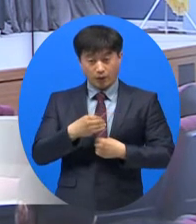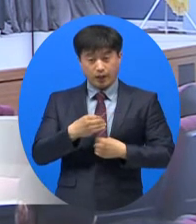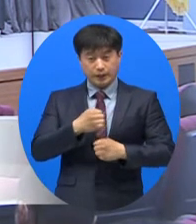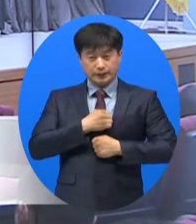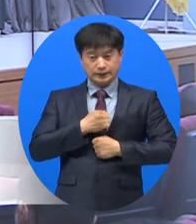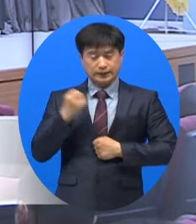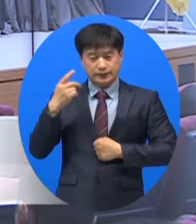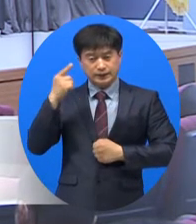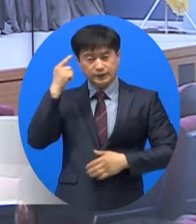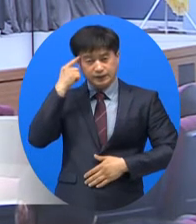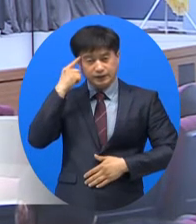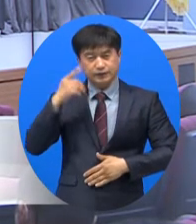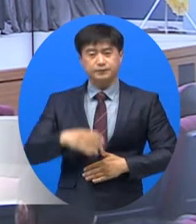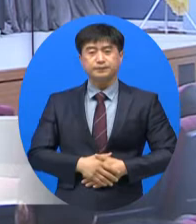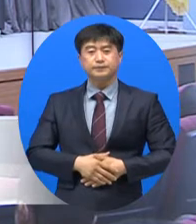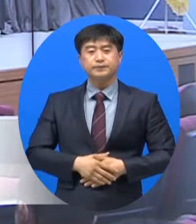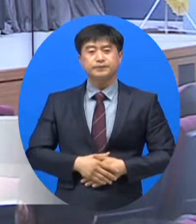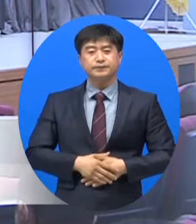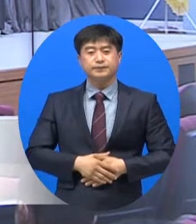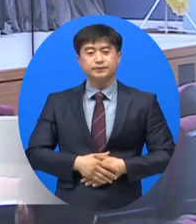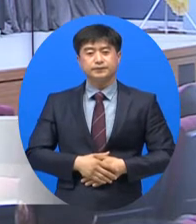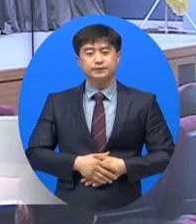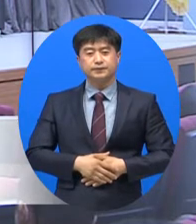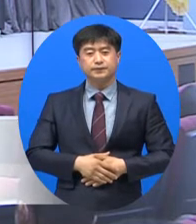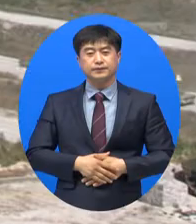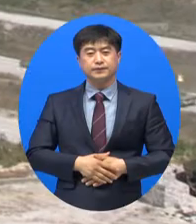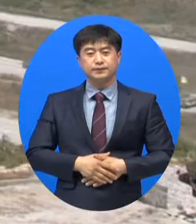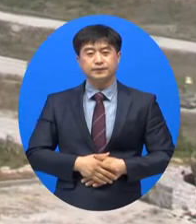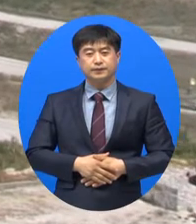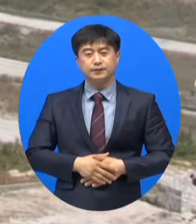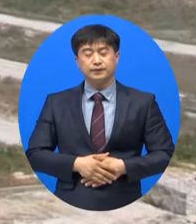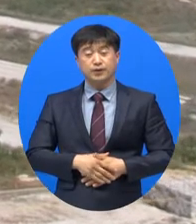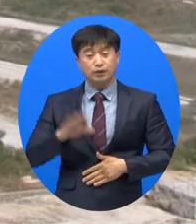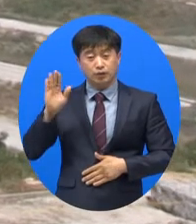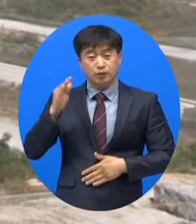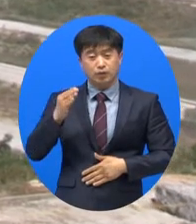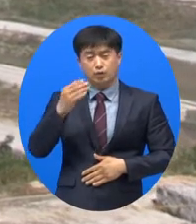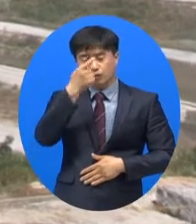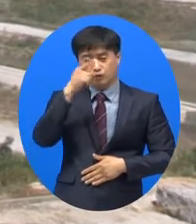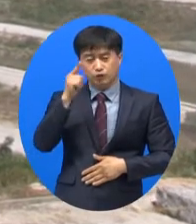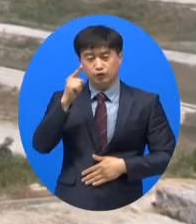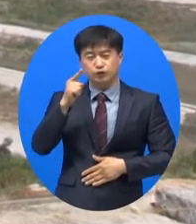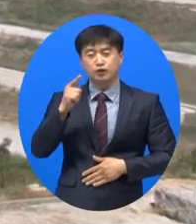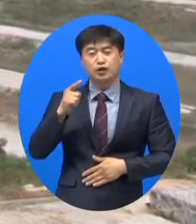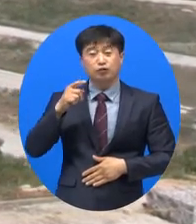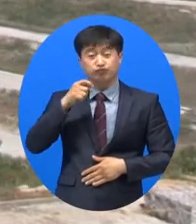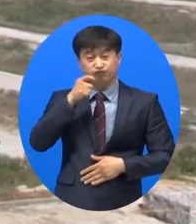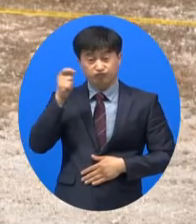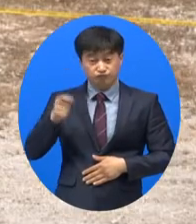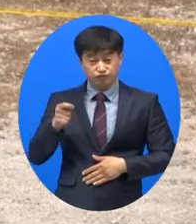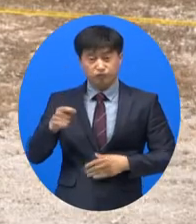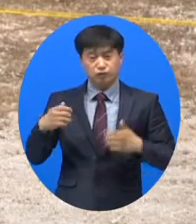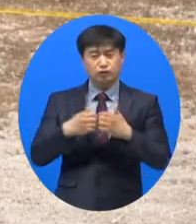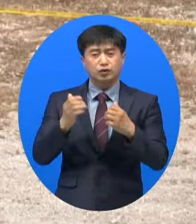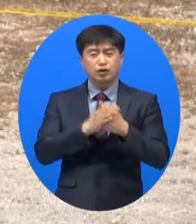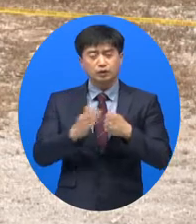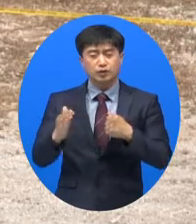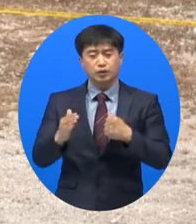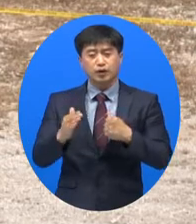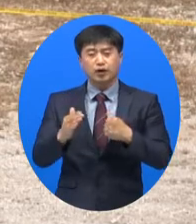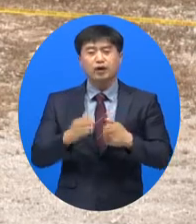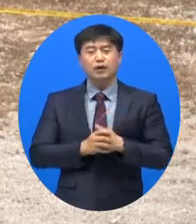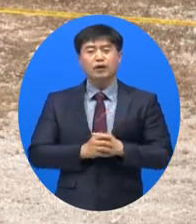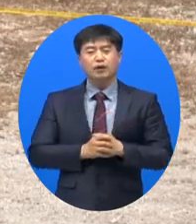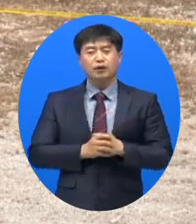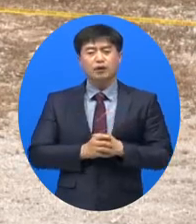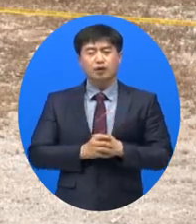새겼습니다 서문 형 기자가 보도 없다 최근 러시아 우크라이나 전쟁 등 복합 안보의 중요성이